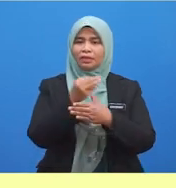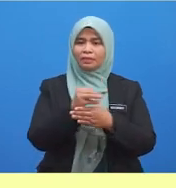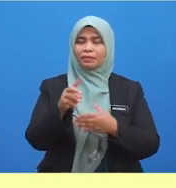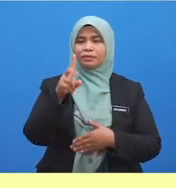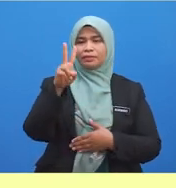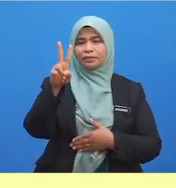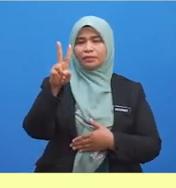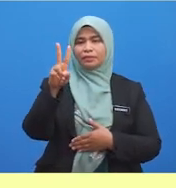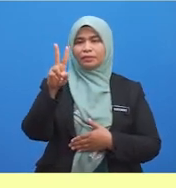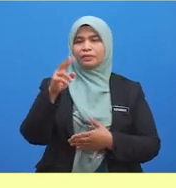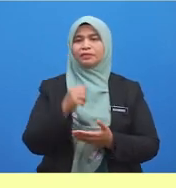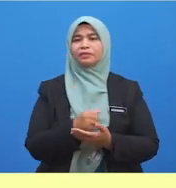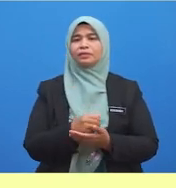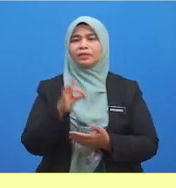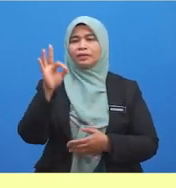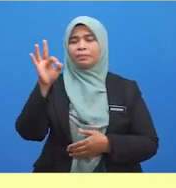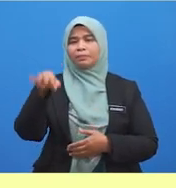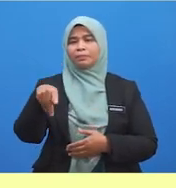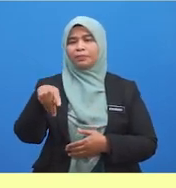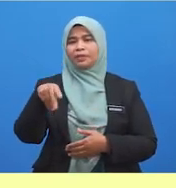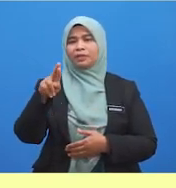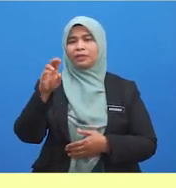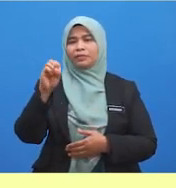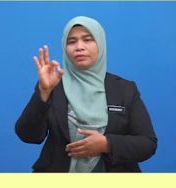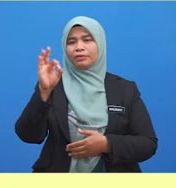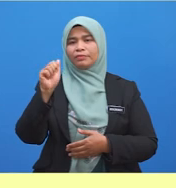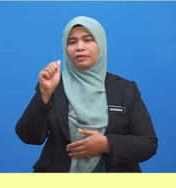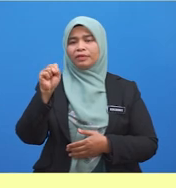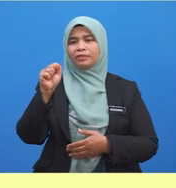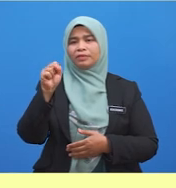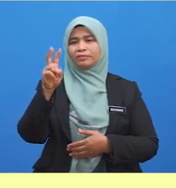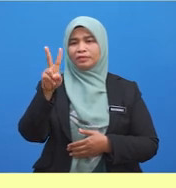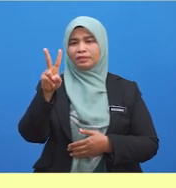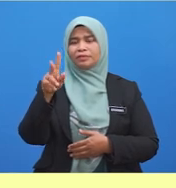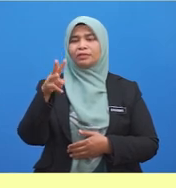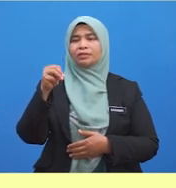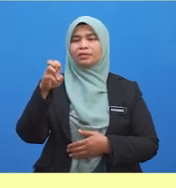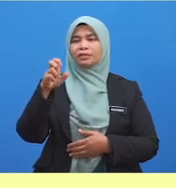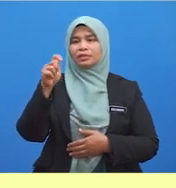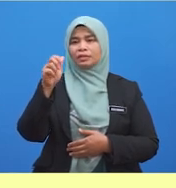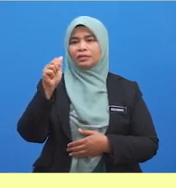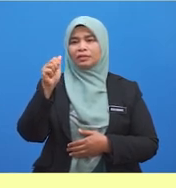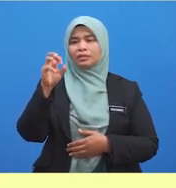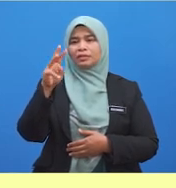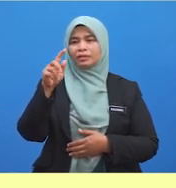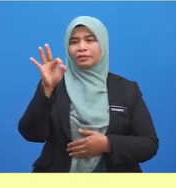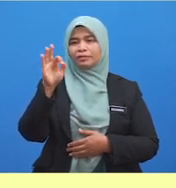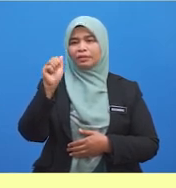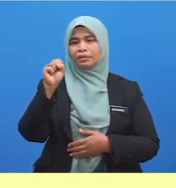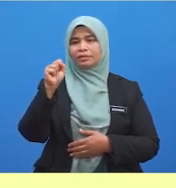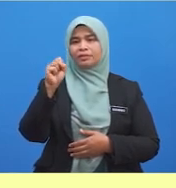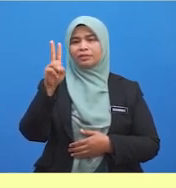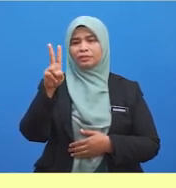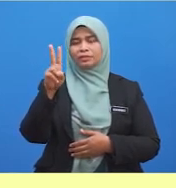terdiri daripada profasa 2, metafasa 2,